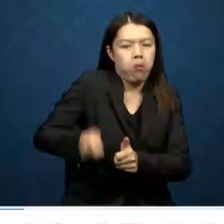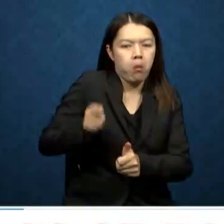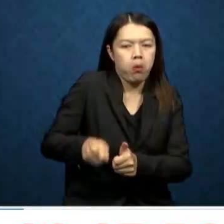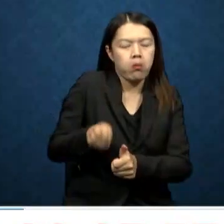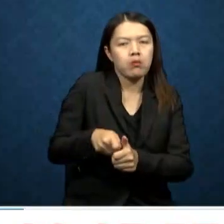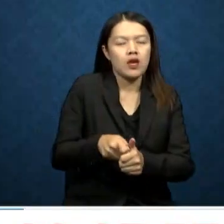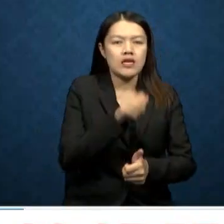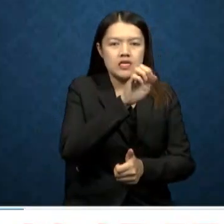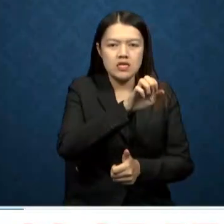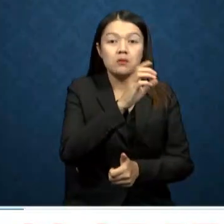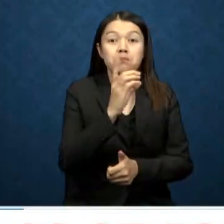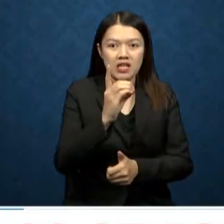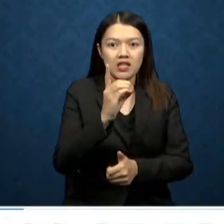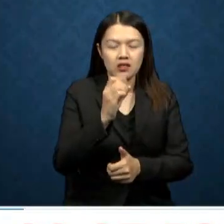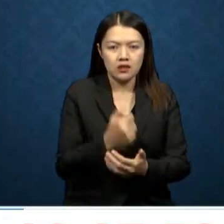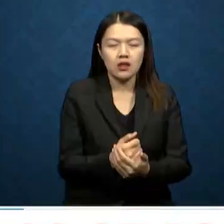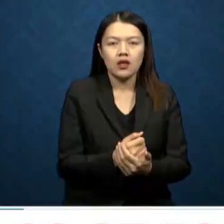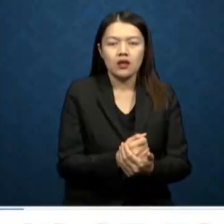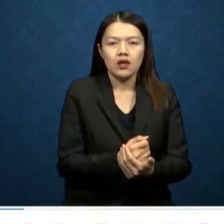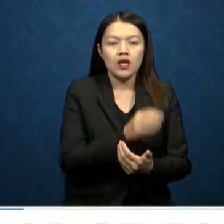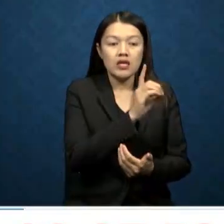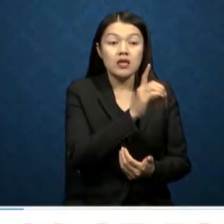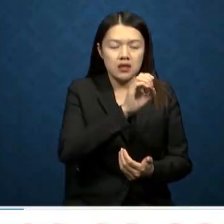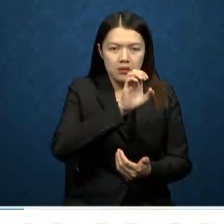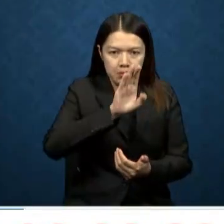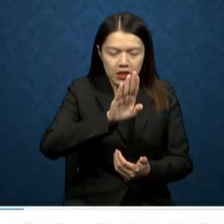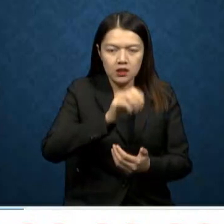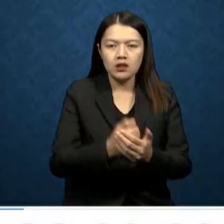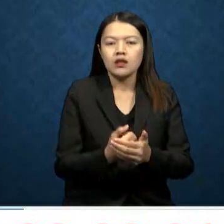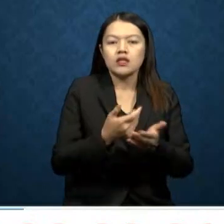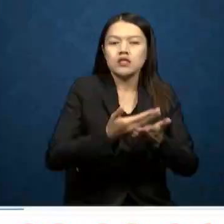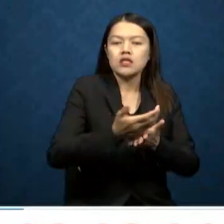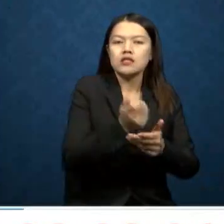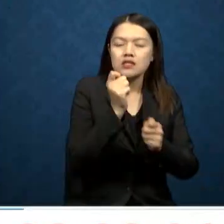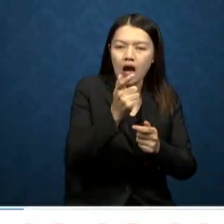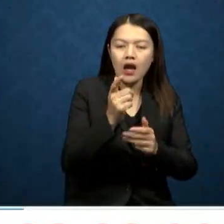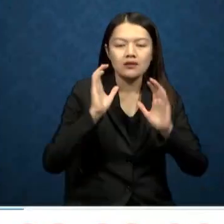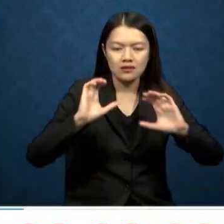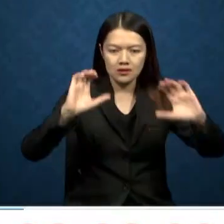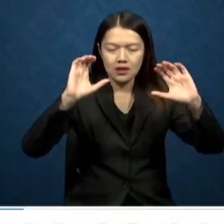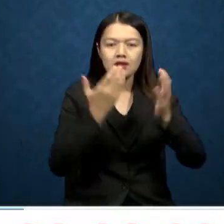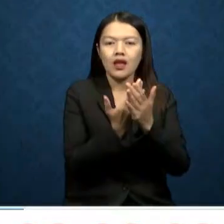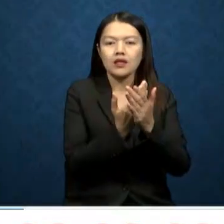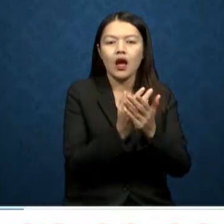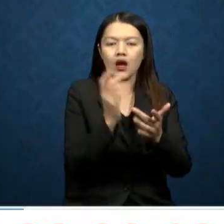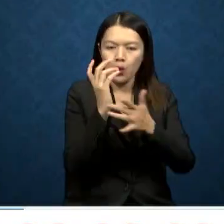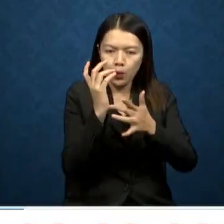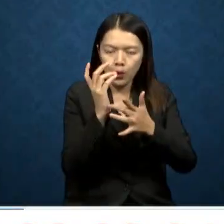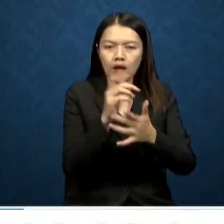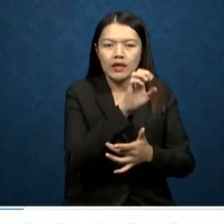ebiddingผ่านระบบจัดซื้อจัดจ้างภาครัฐด้วยอิเล็กทรอนิกส์หรือ